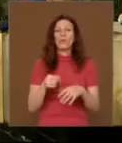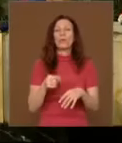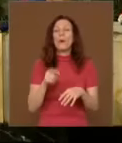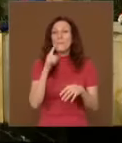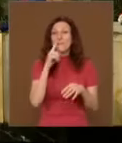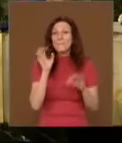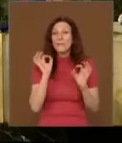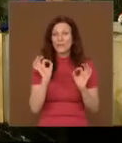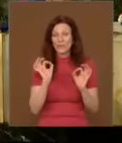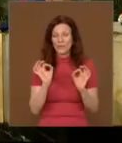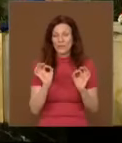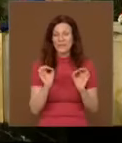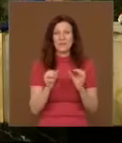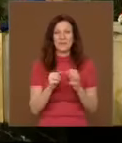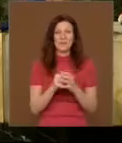минути